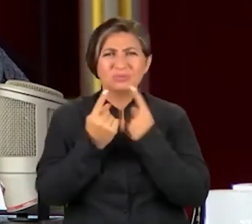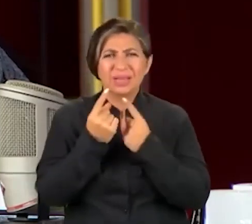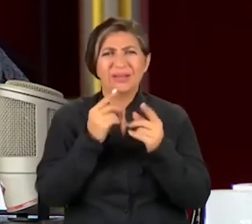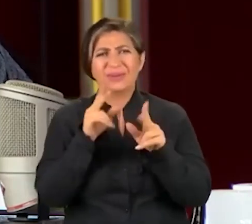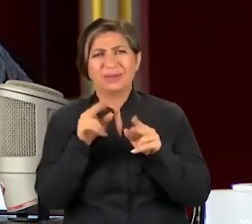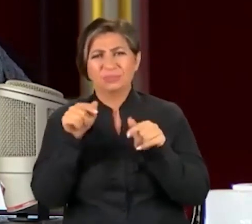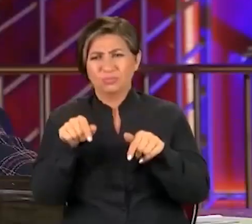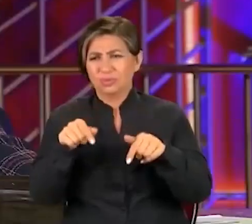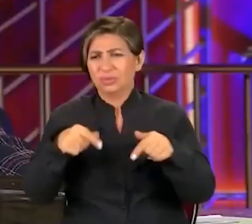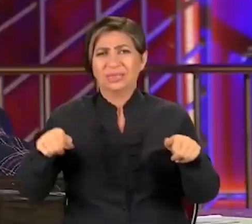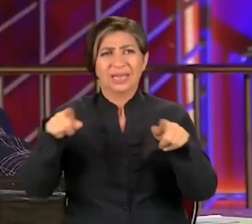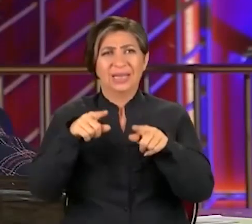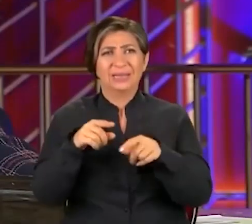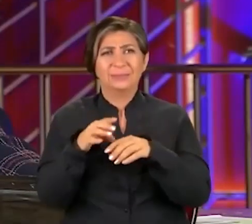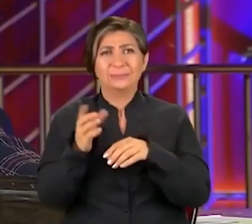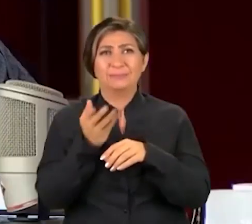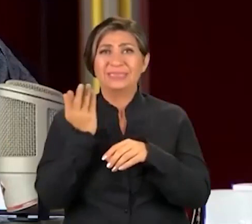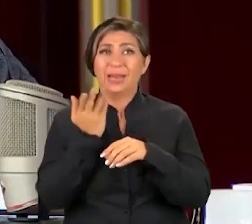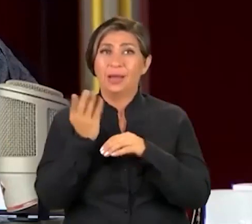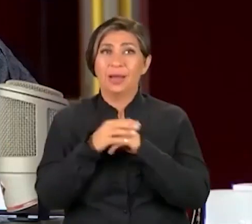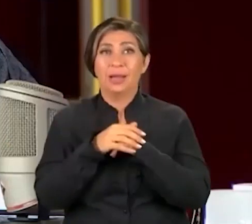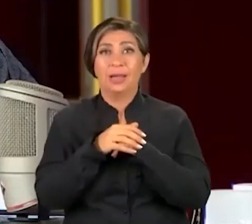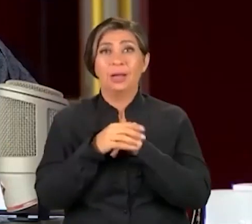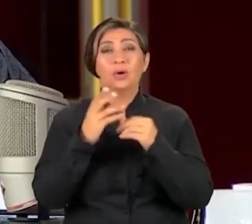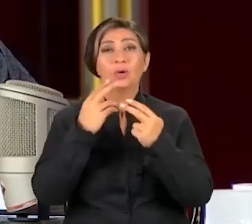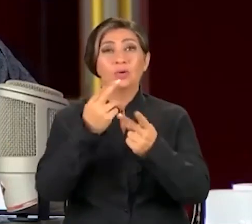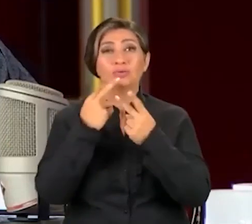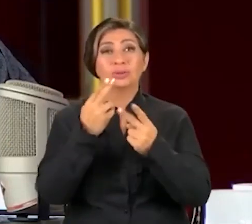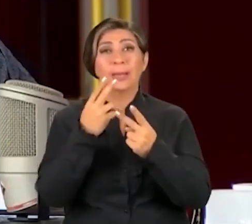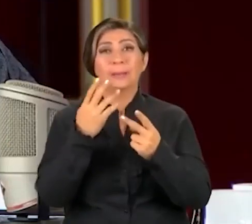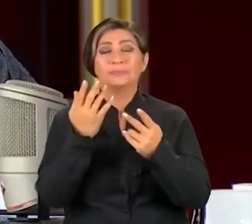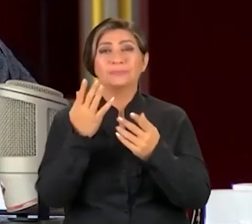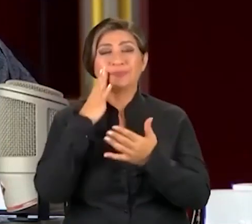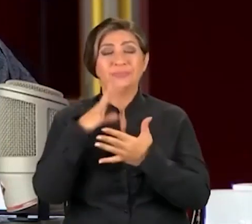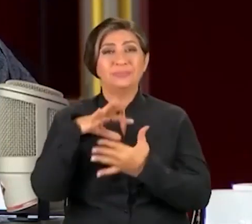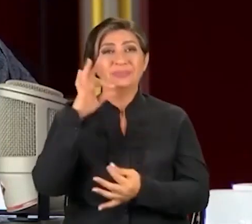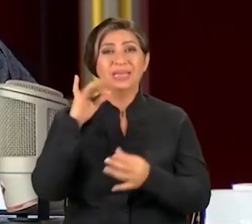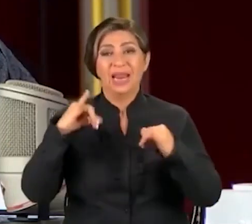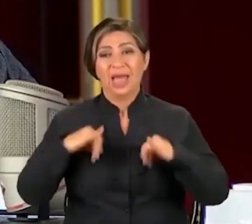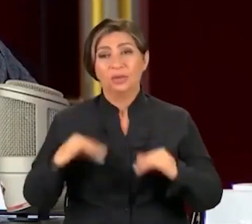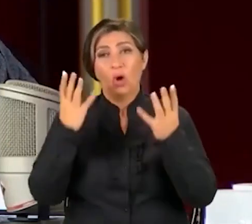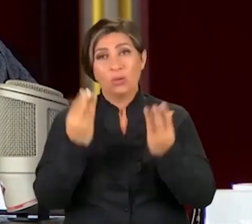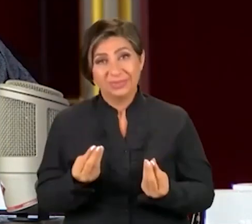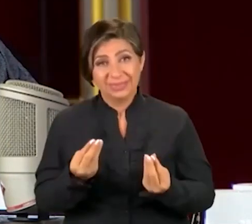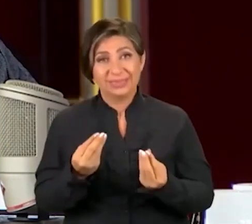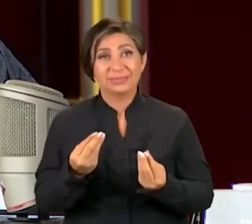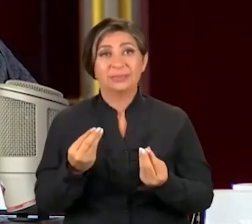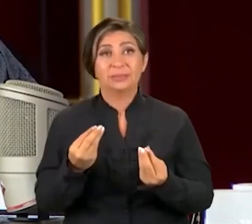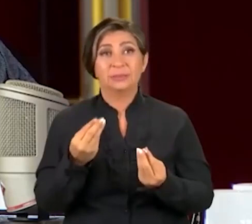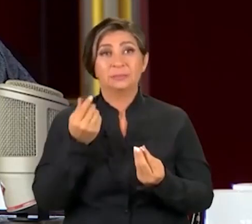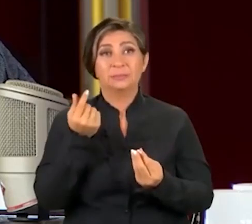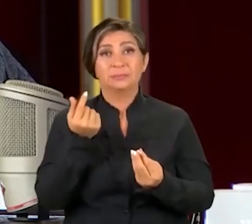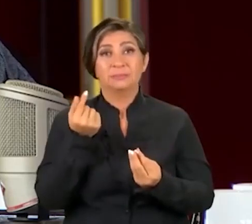etmeler. Mesela burada da mesela konuşurken bile böyle insan rahat olabilmesi, mesela